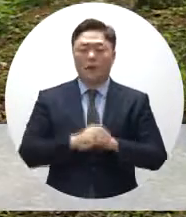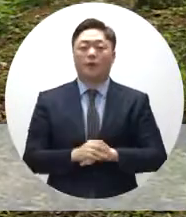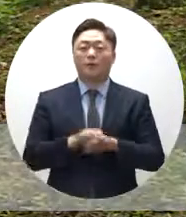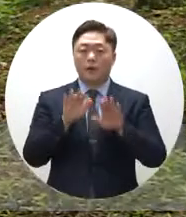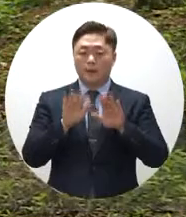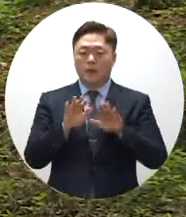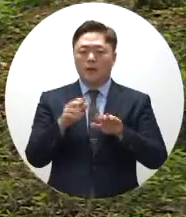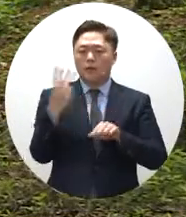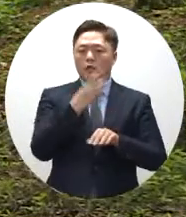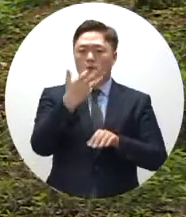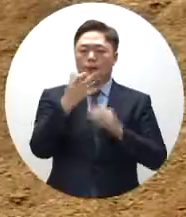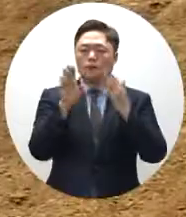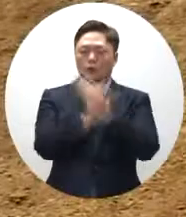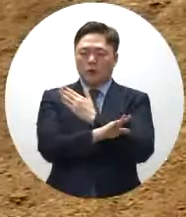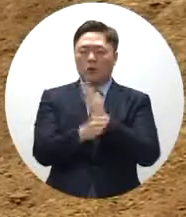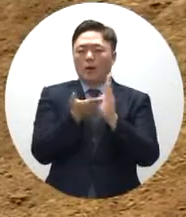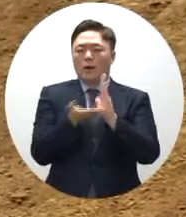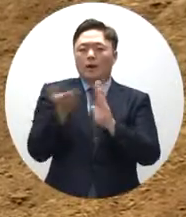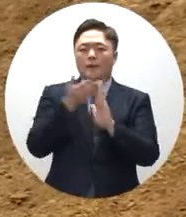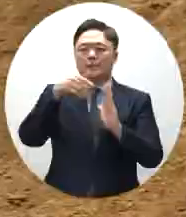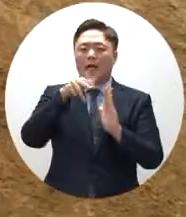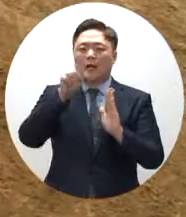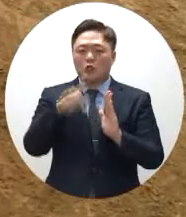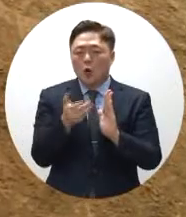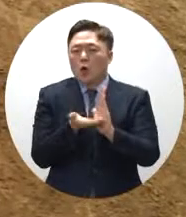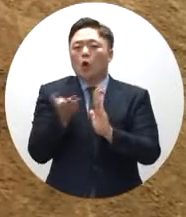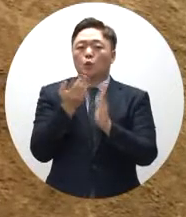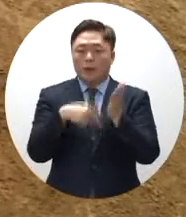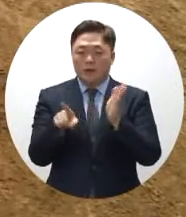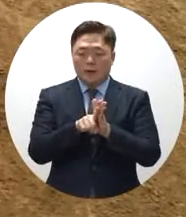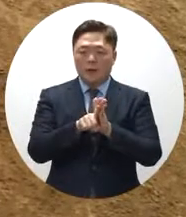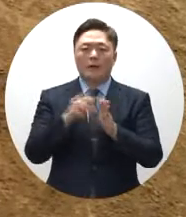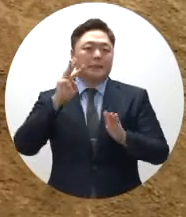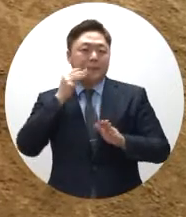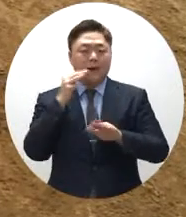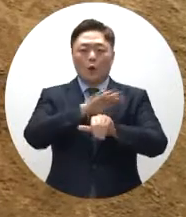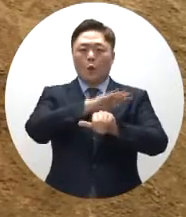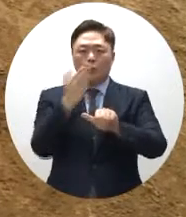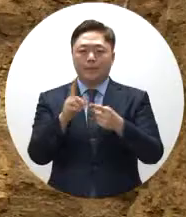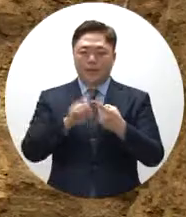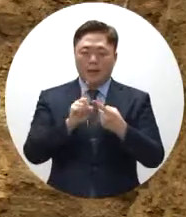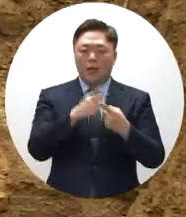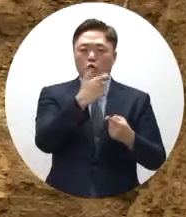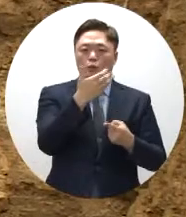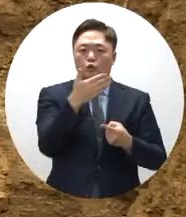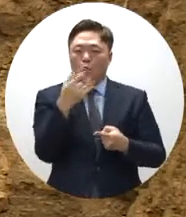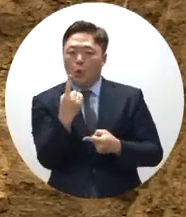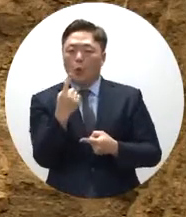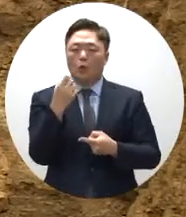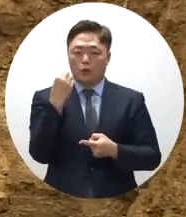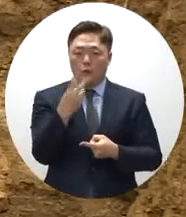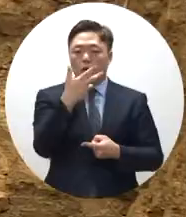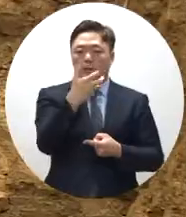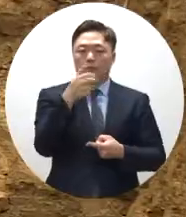합천군은 2018년부터 국가사적 승격을 추진 중에 있는 합천 3가 고분군 내 다지구 69,